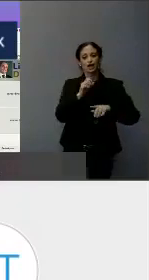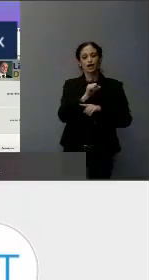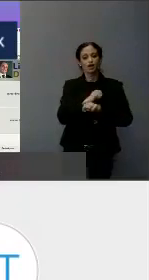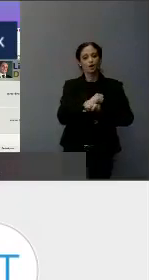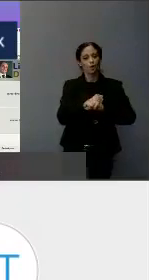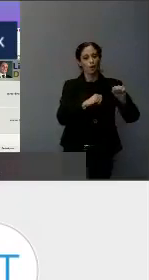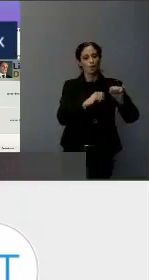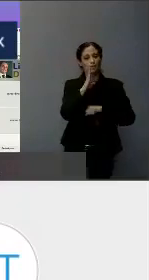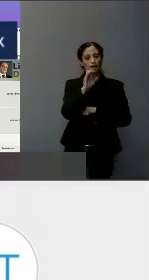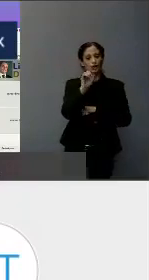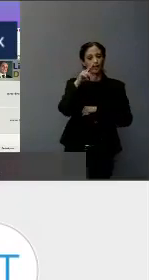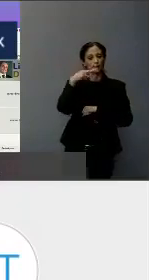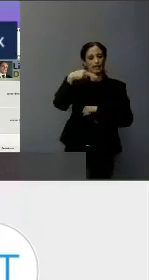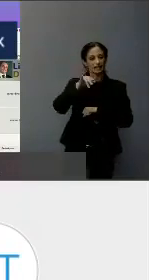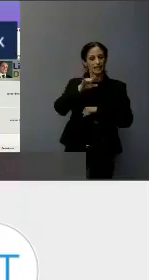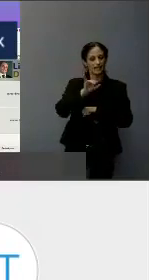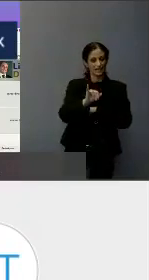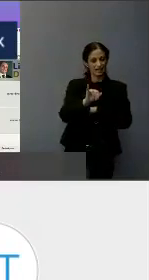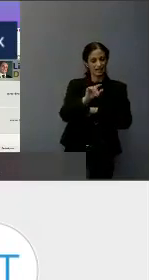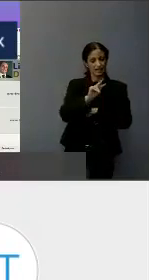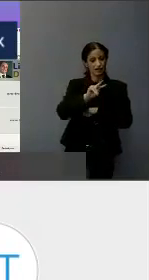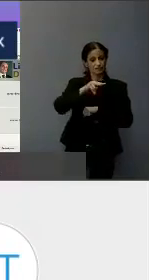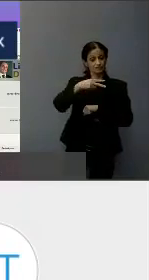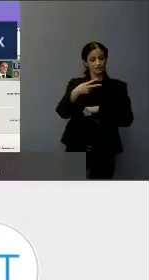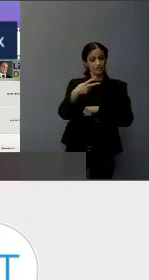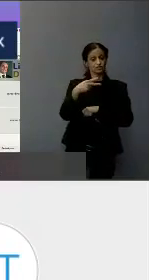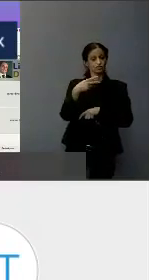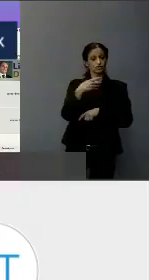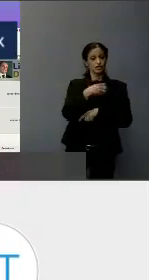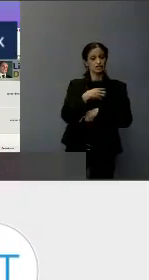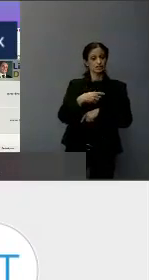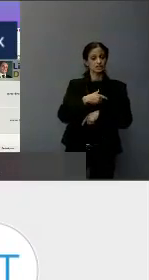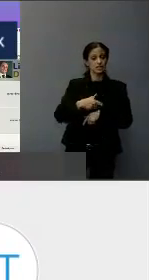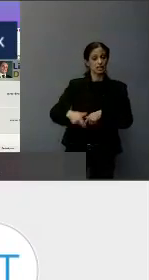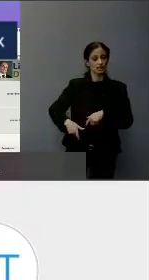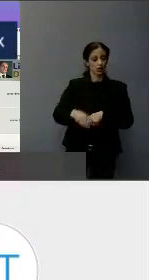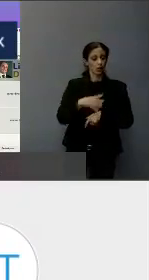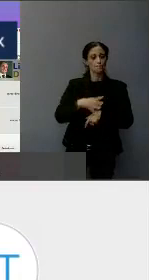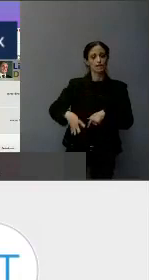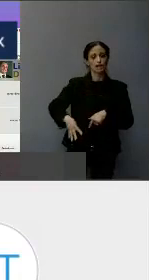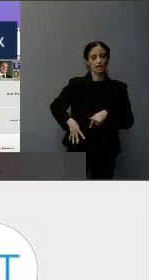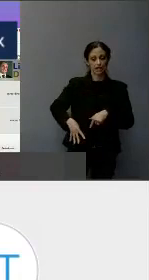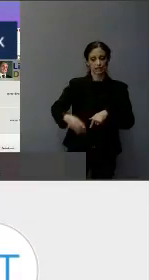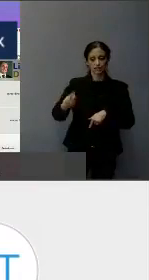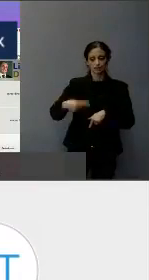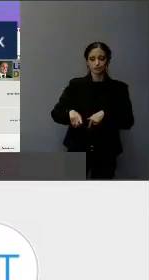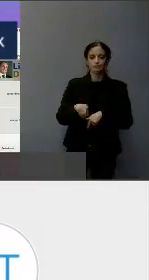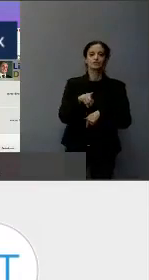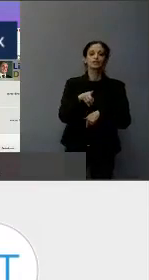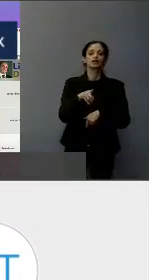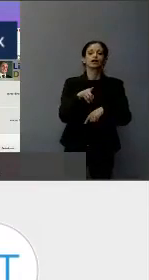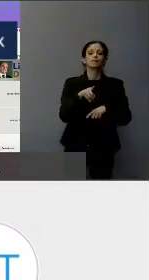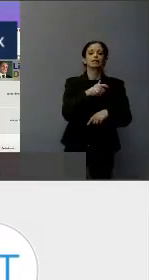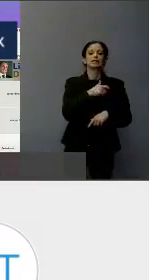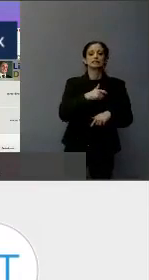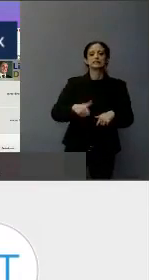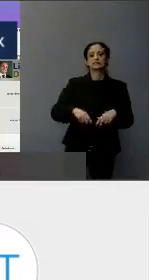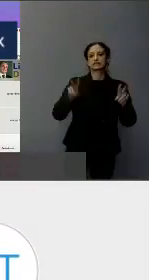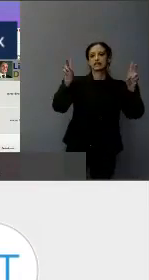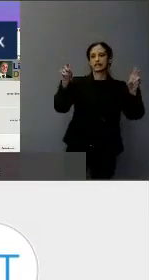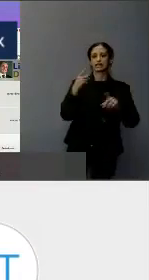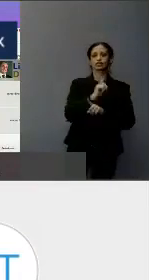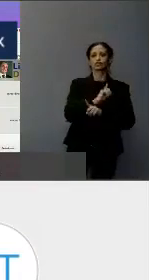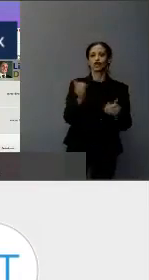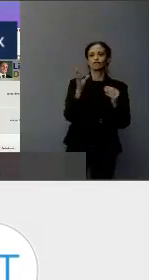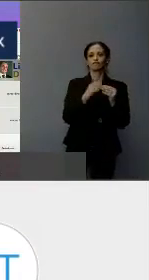era il vicesindaco di un marchese che era conosciuto come il sindaco del non fare con il sindaco del non